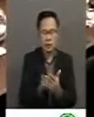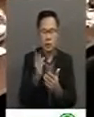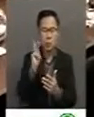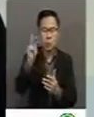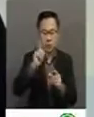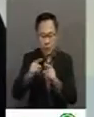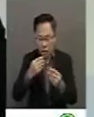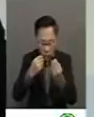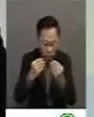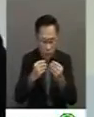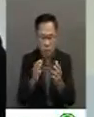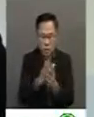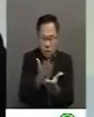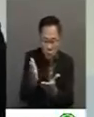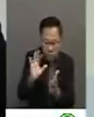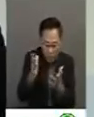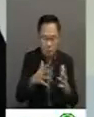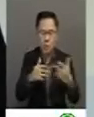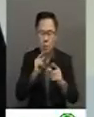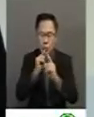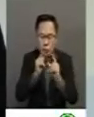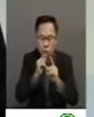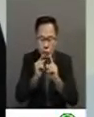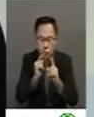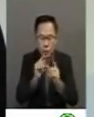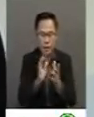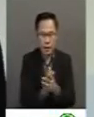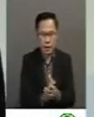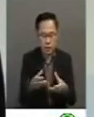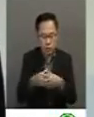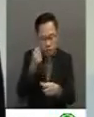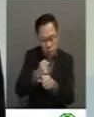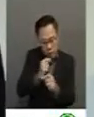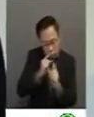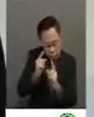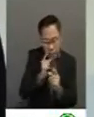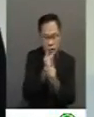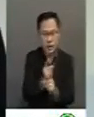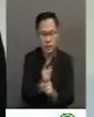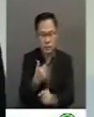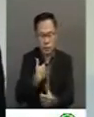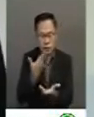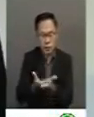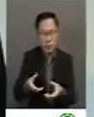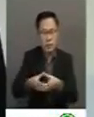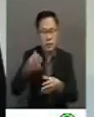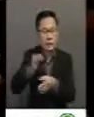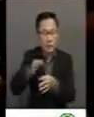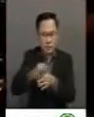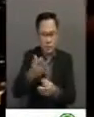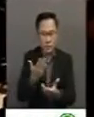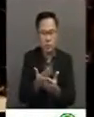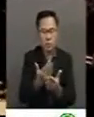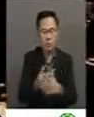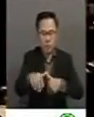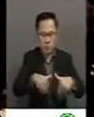จรจากับลูกหนี้แต่ละรายนะคะและแถมยังมีการตั้งหน่วยธุรกิจใหม่ด้วยค่ะก็คือกลุ่มธุรกิจการเงินเป็นสถาบันการเงินทาง